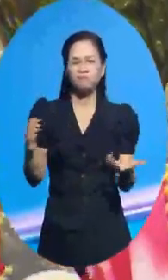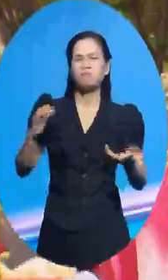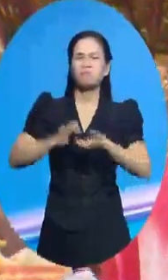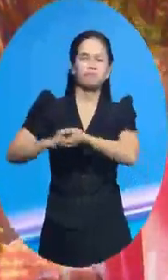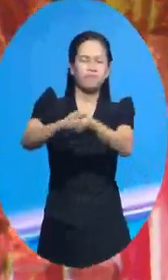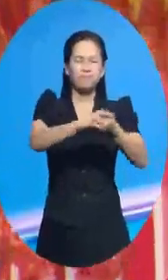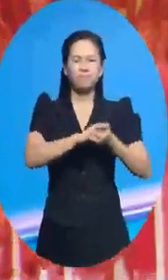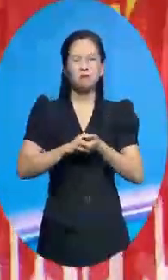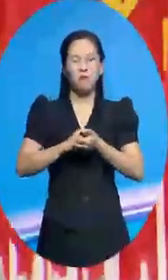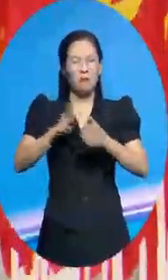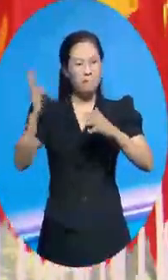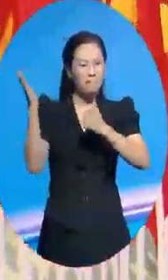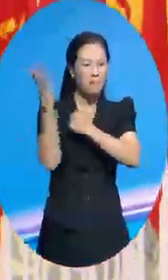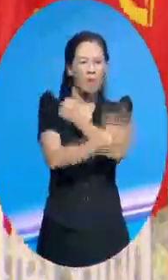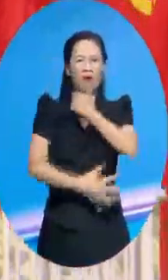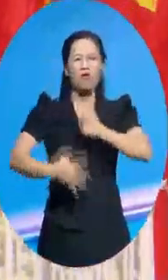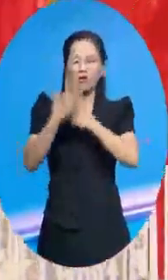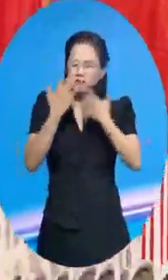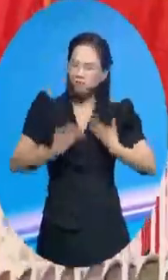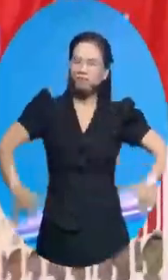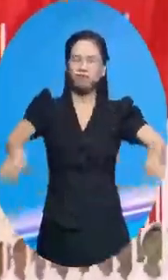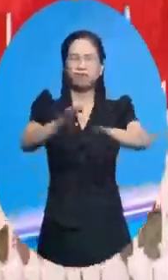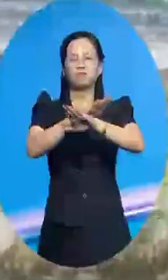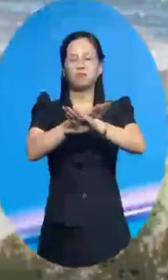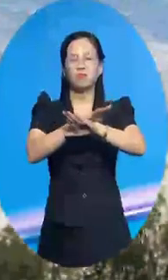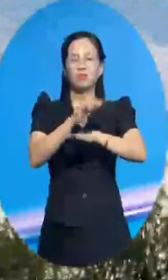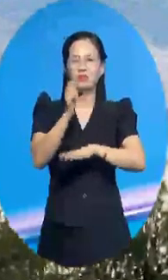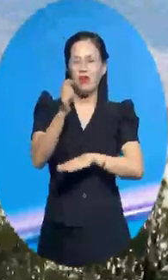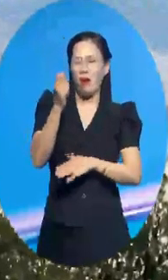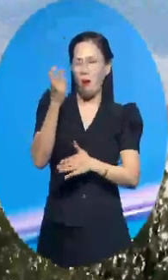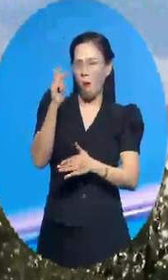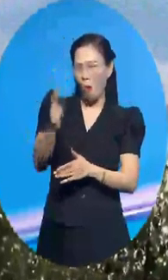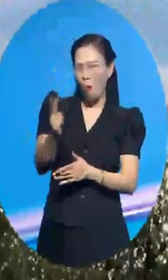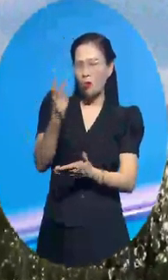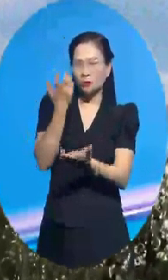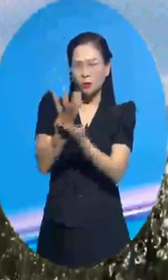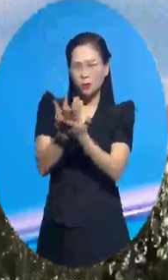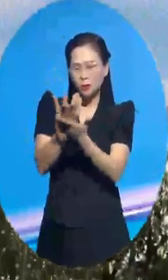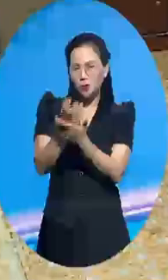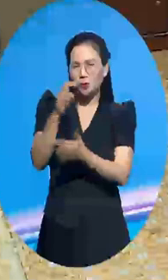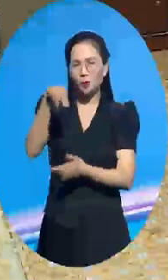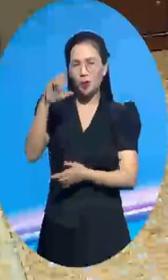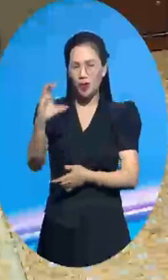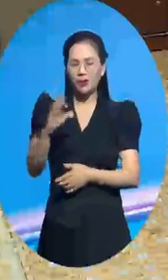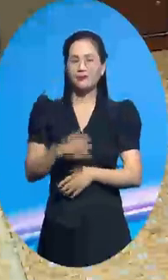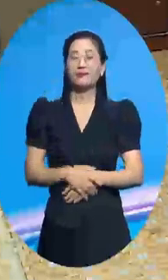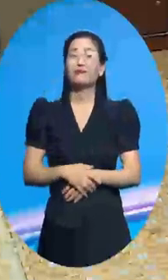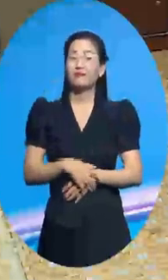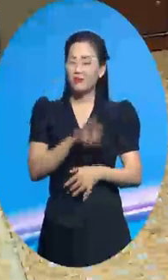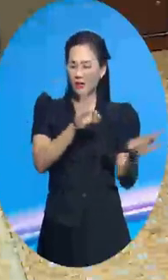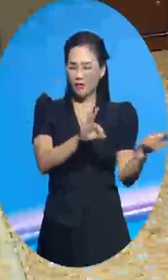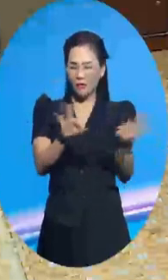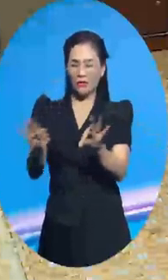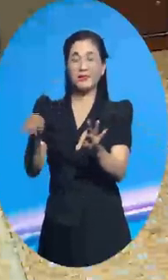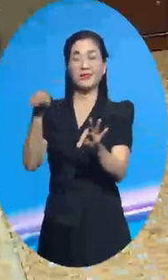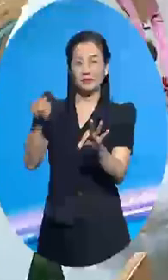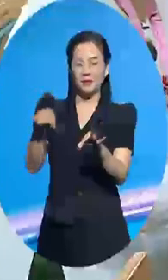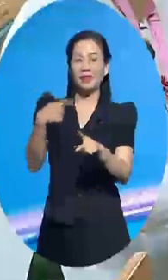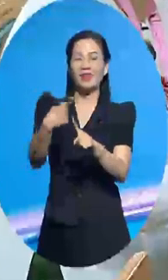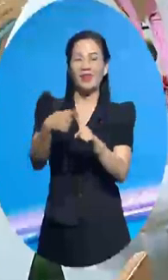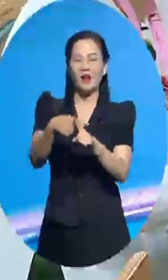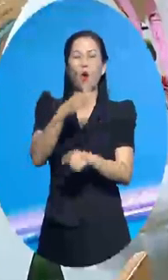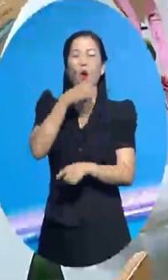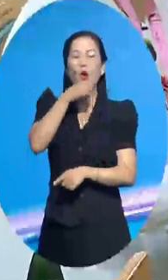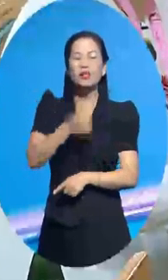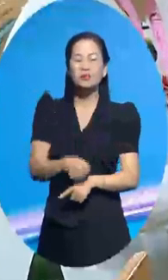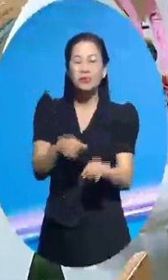Tổ quốc Việt Nam, xã hội chủ nghĩa. Trong niềm vinh dự tự hào là thành phố được mang tên Bác, Đảng bộ, chính quyền và nhân